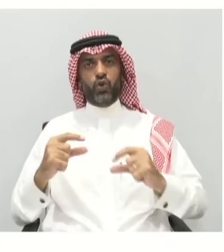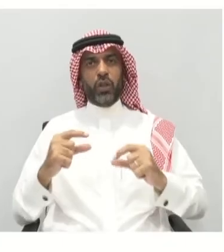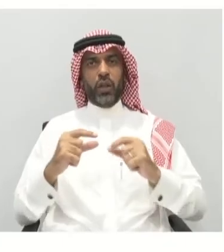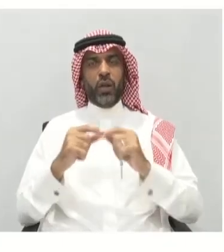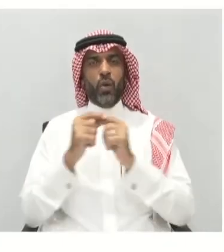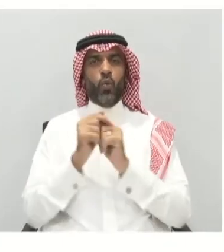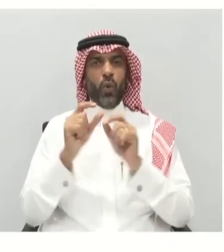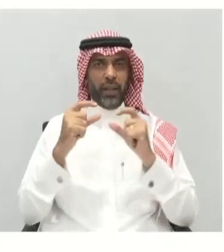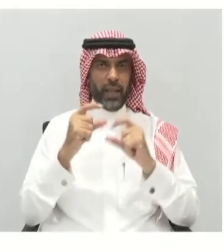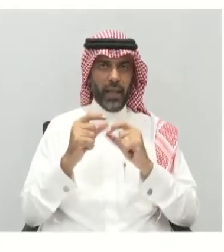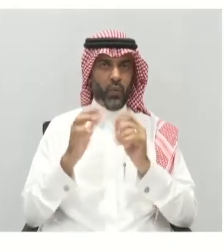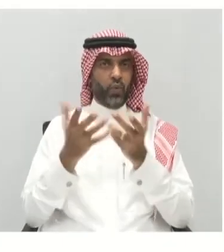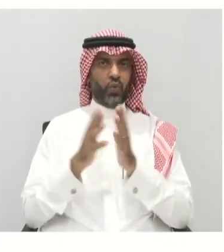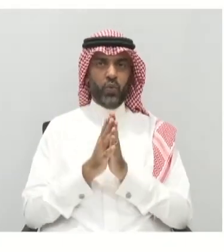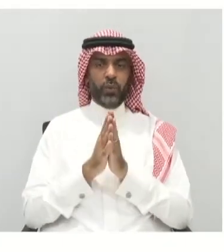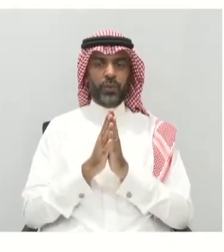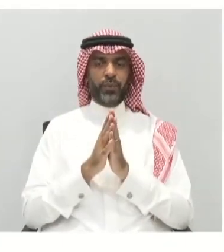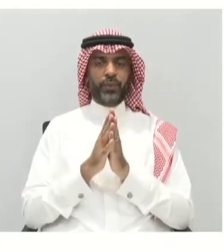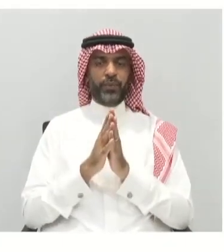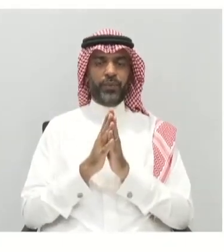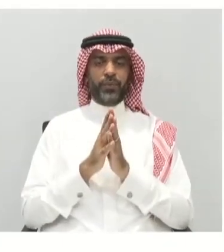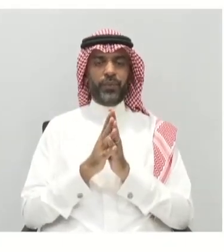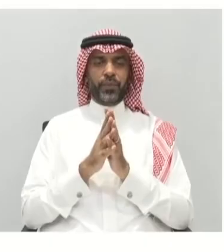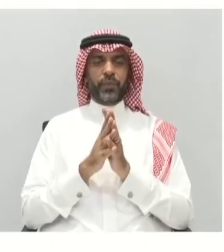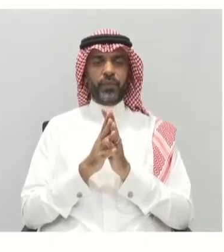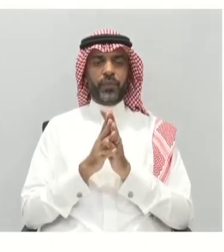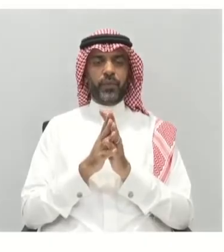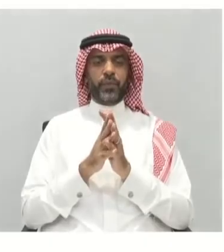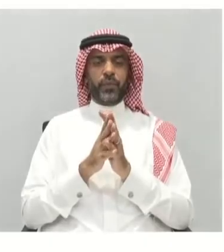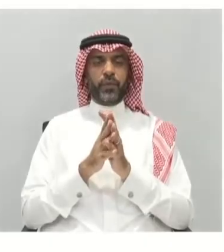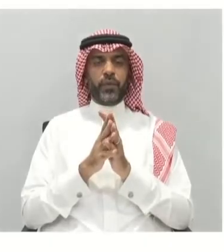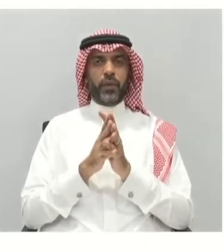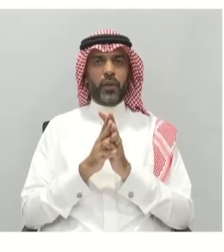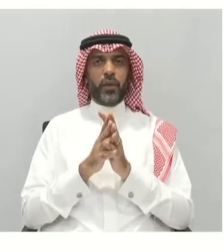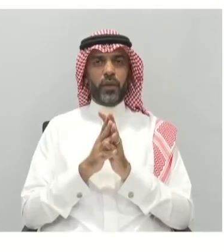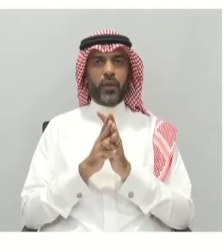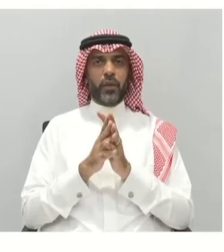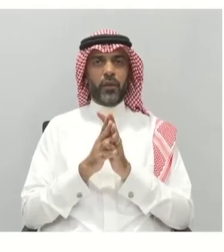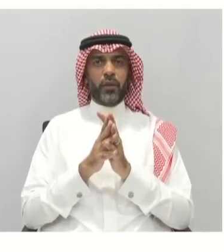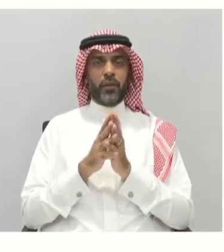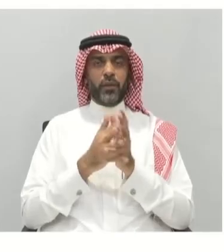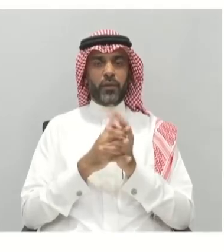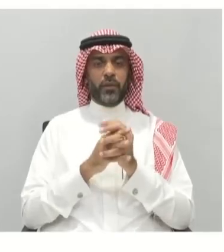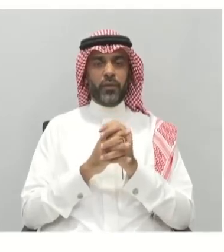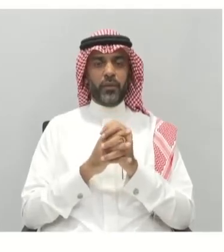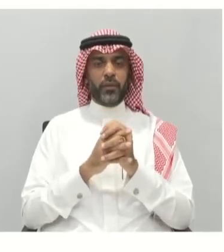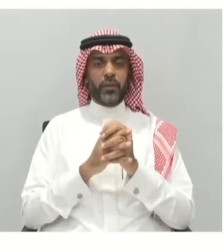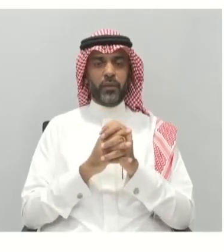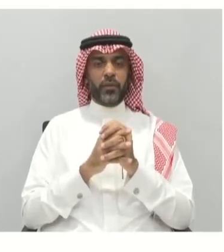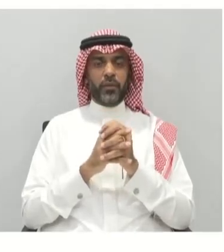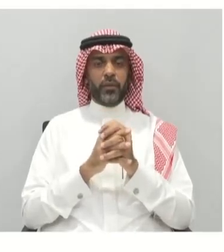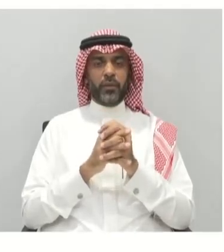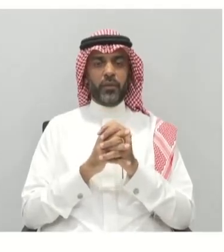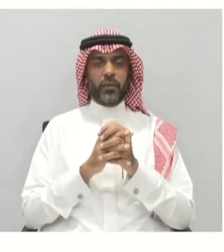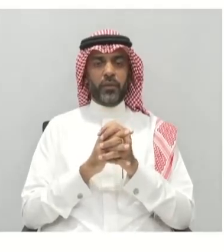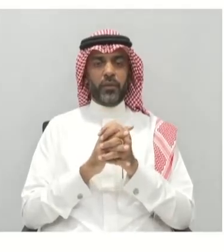وبين ادعائك يقول مثلا يستطيع ان يقول ان مثلا ياتي بمصوغات مثلا